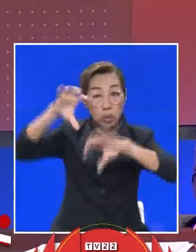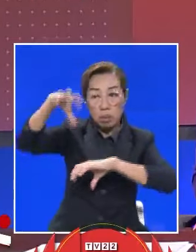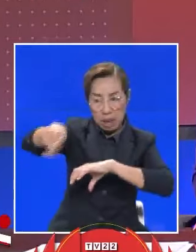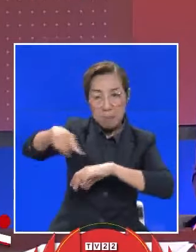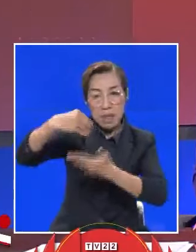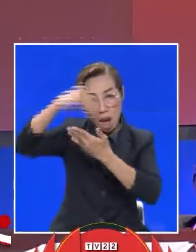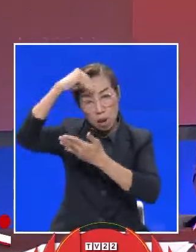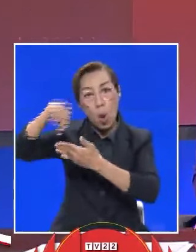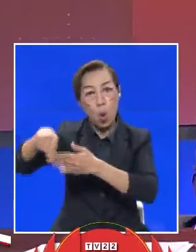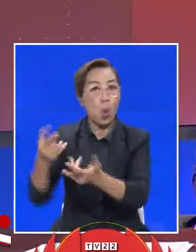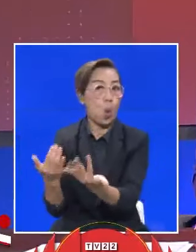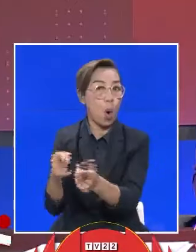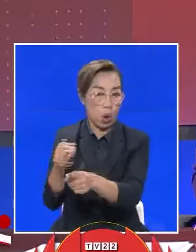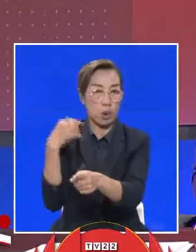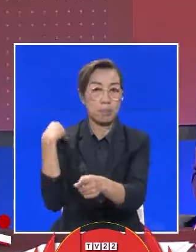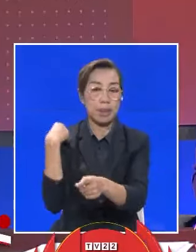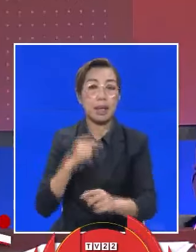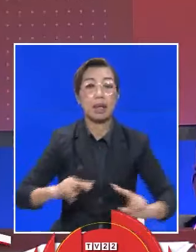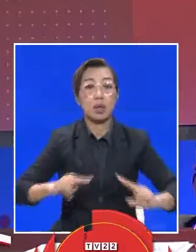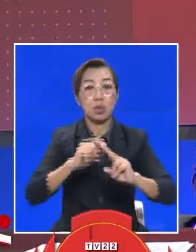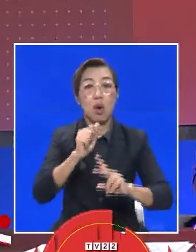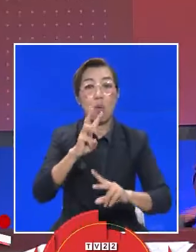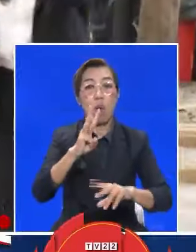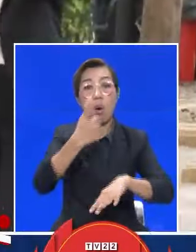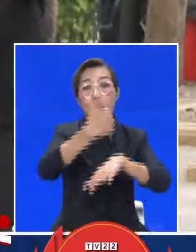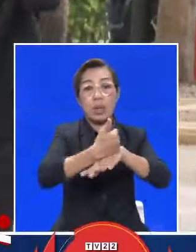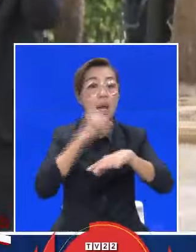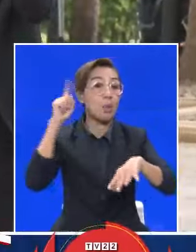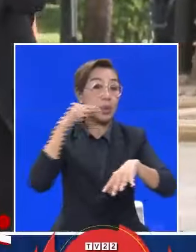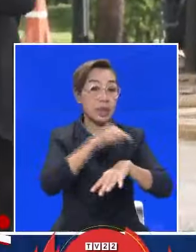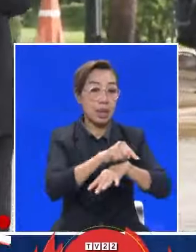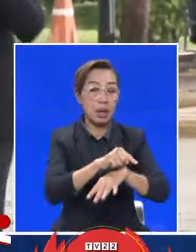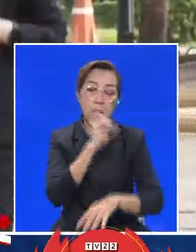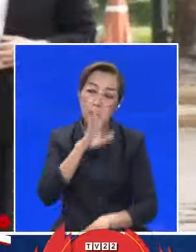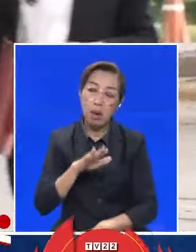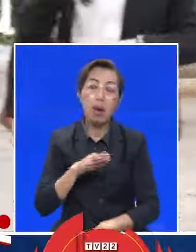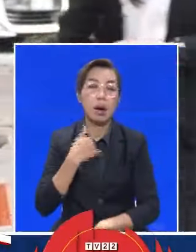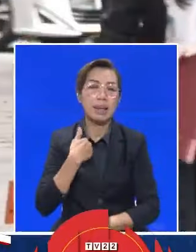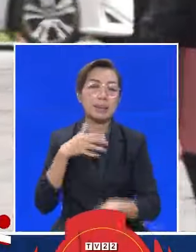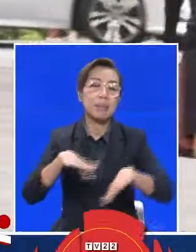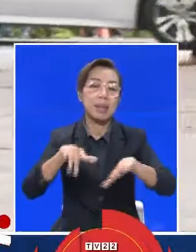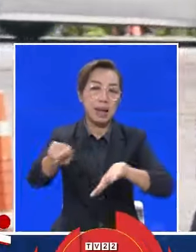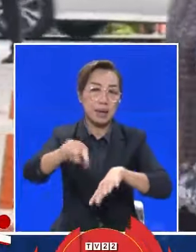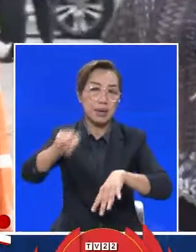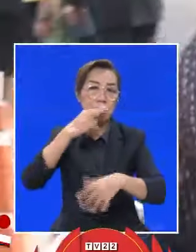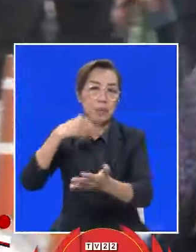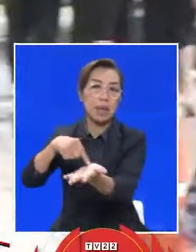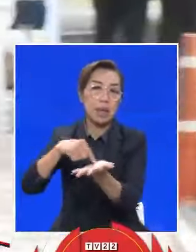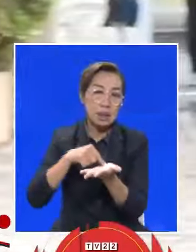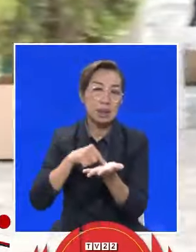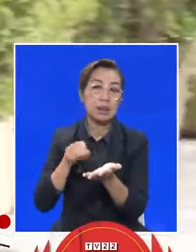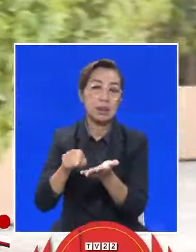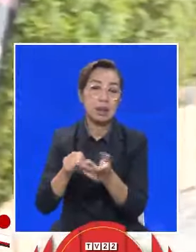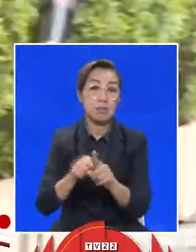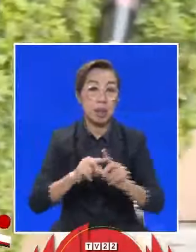ือทางอว.เองเนี่ยนะครับโดยท่านรัฐมนตรีคุณสุภมาศก็บอกว่าเป็นเรื่องปกติการมายื่นหนังสือเนี่ยนะครับคืออย่างใน